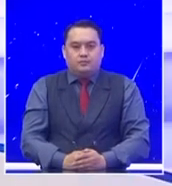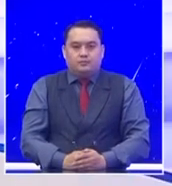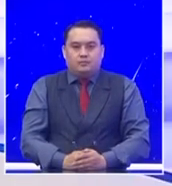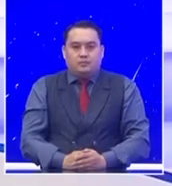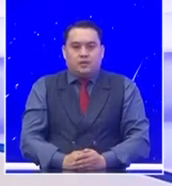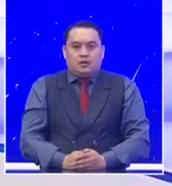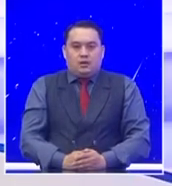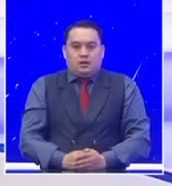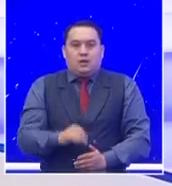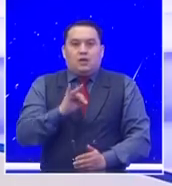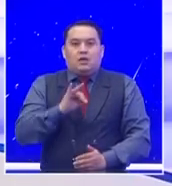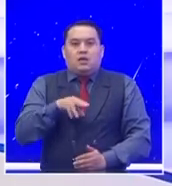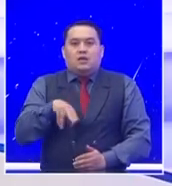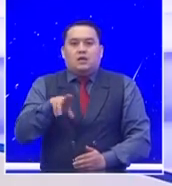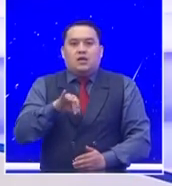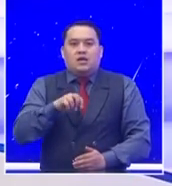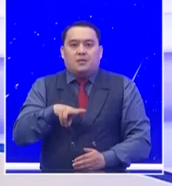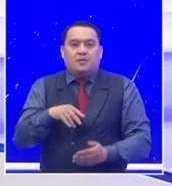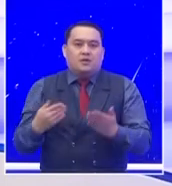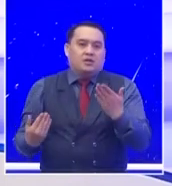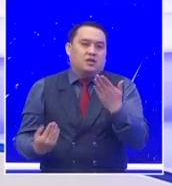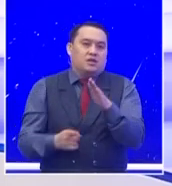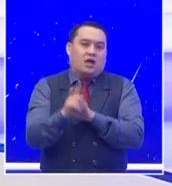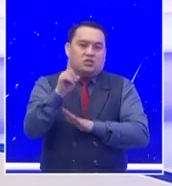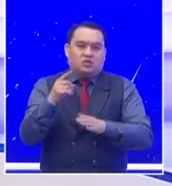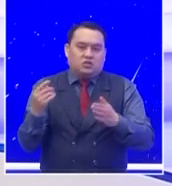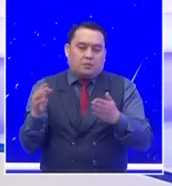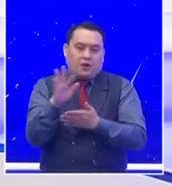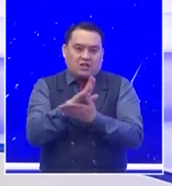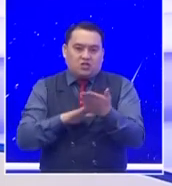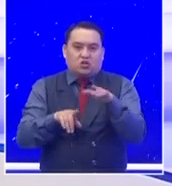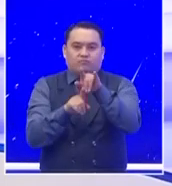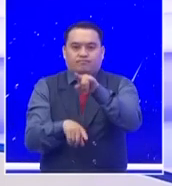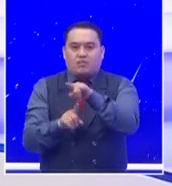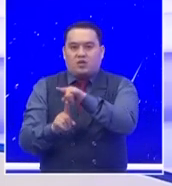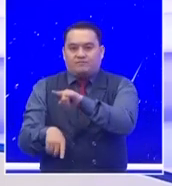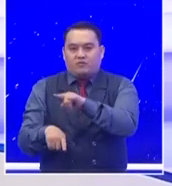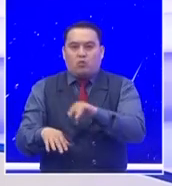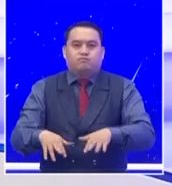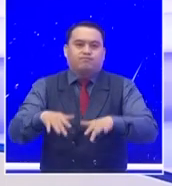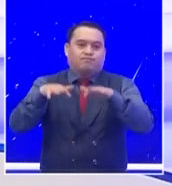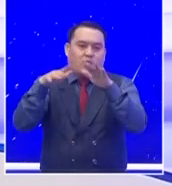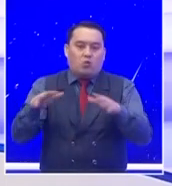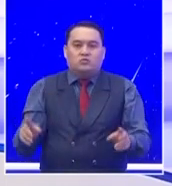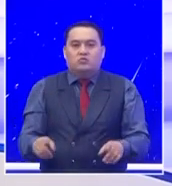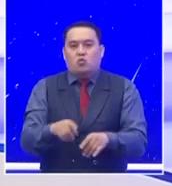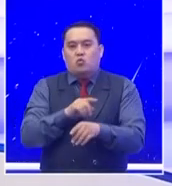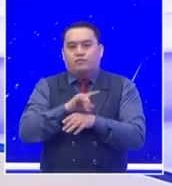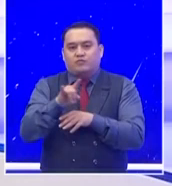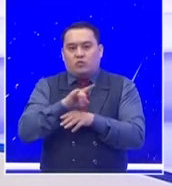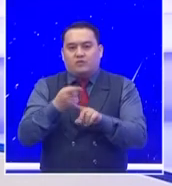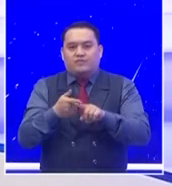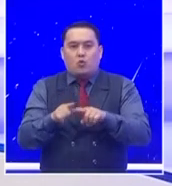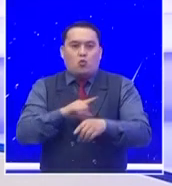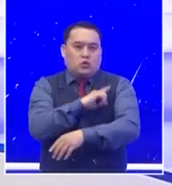идлиб снова а под ударом клубы дыма поднимаются над сирийским городом аль барах правительственные силы и их союзники